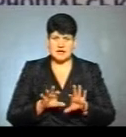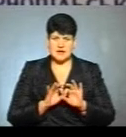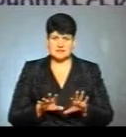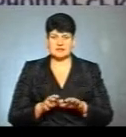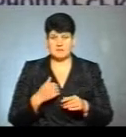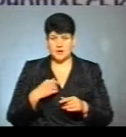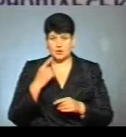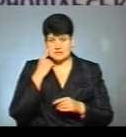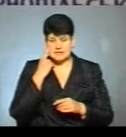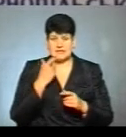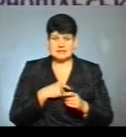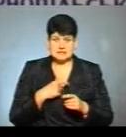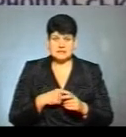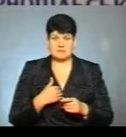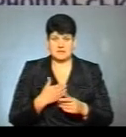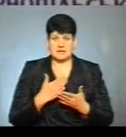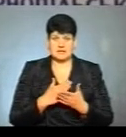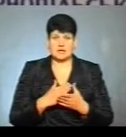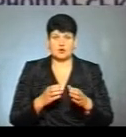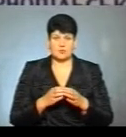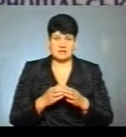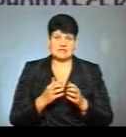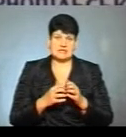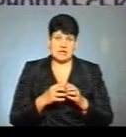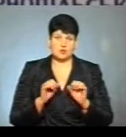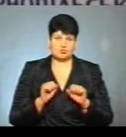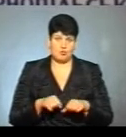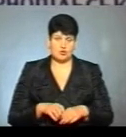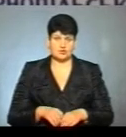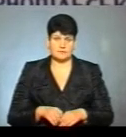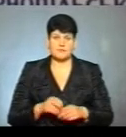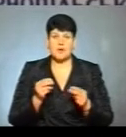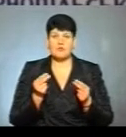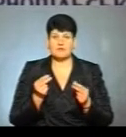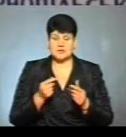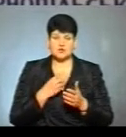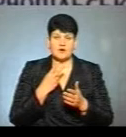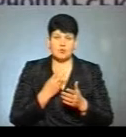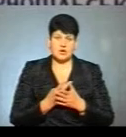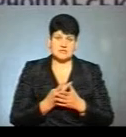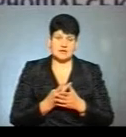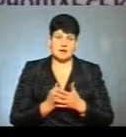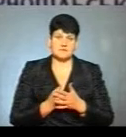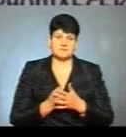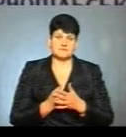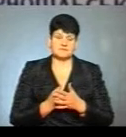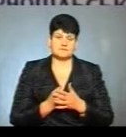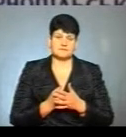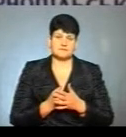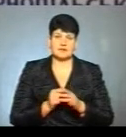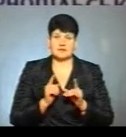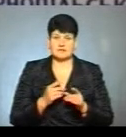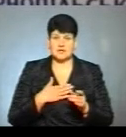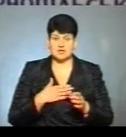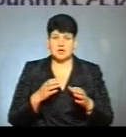Ми оцінили себе згідно тої методики, ми є громада середньої спроможності. По фінансових показниках навіть